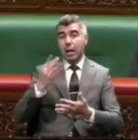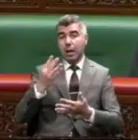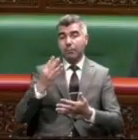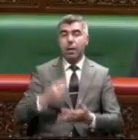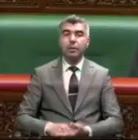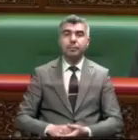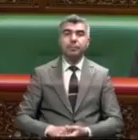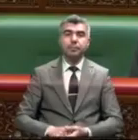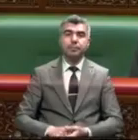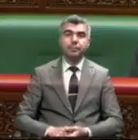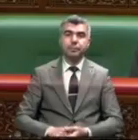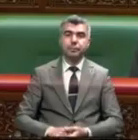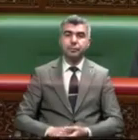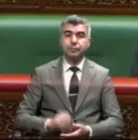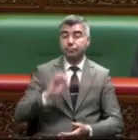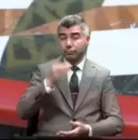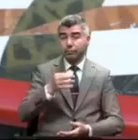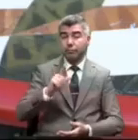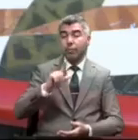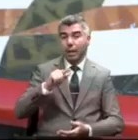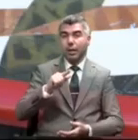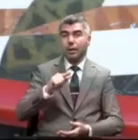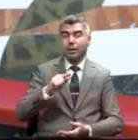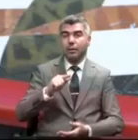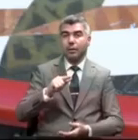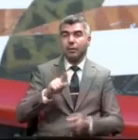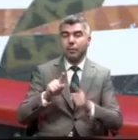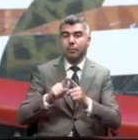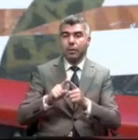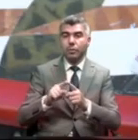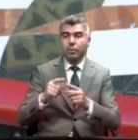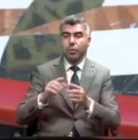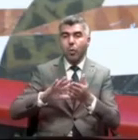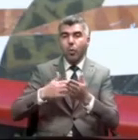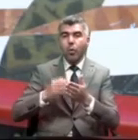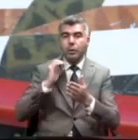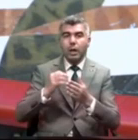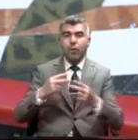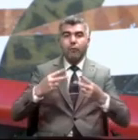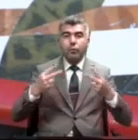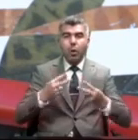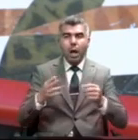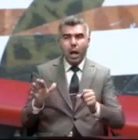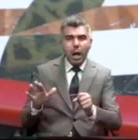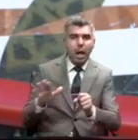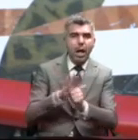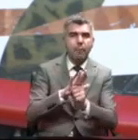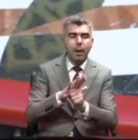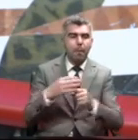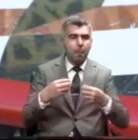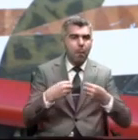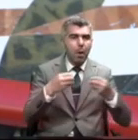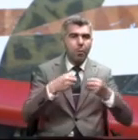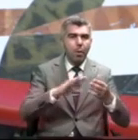رابعا هو المبدا ديال ماتجيش تغرق لي السوق باش تهرس ليا المنظومه الانتاجيه